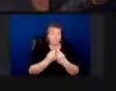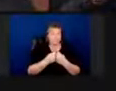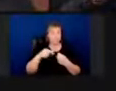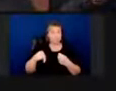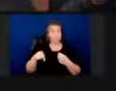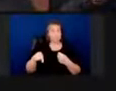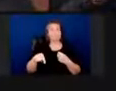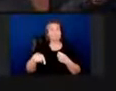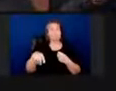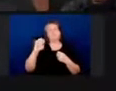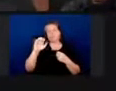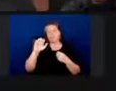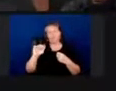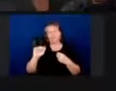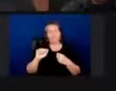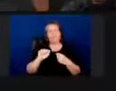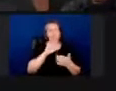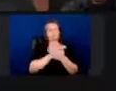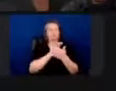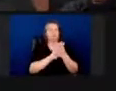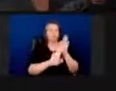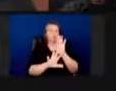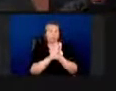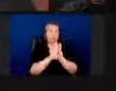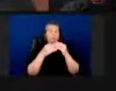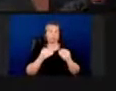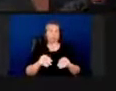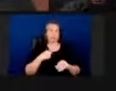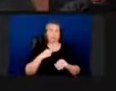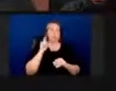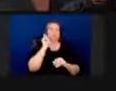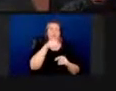leka timu ya wilaya